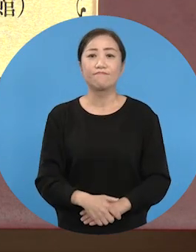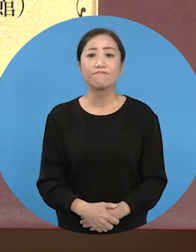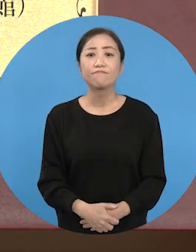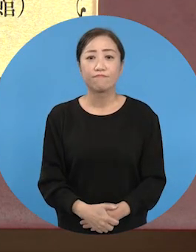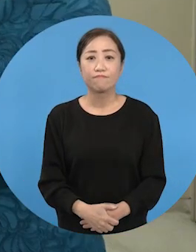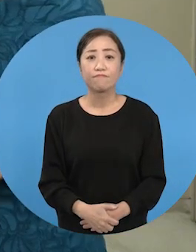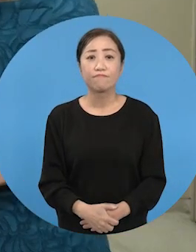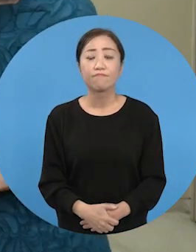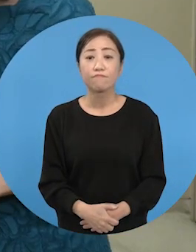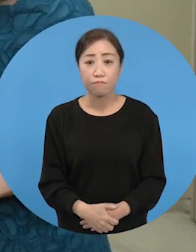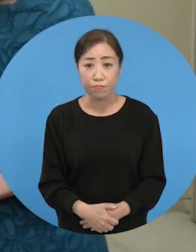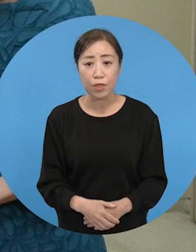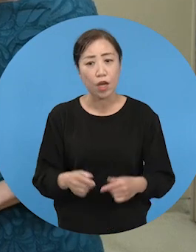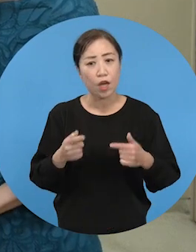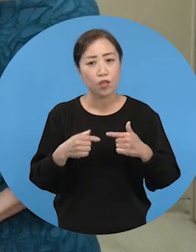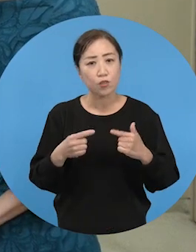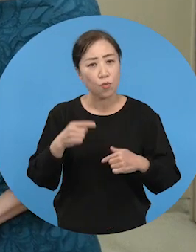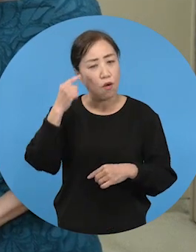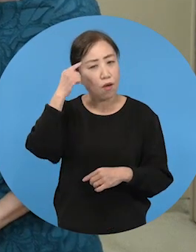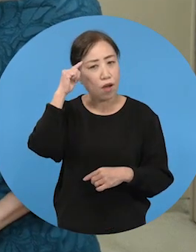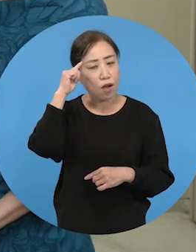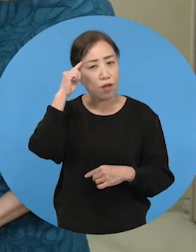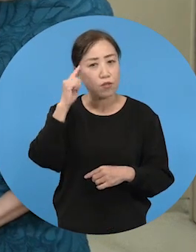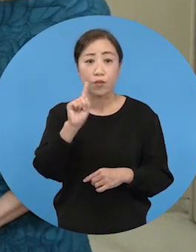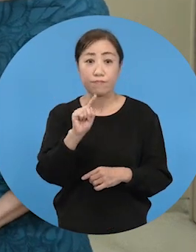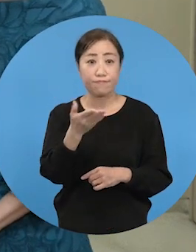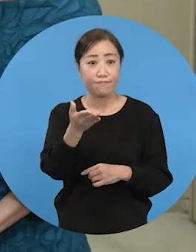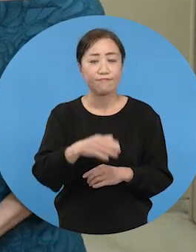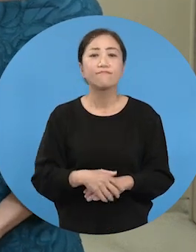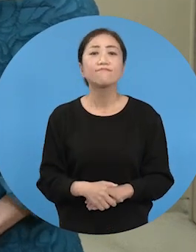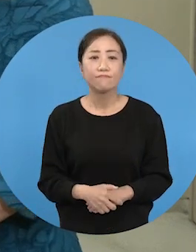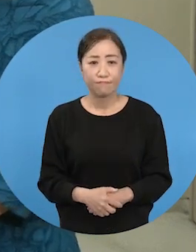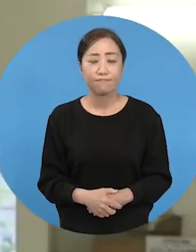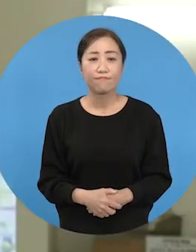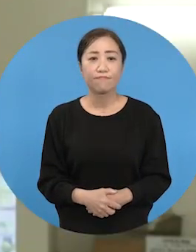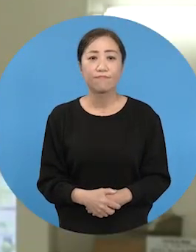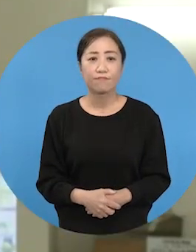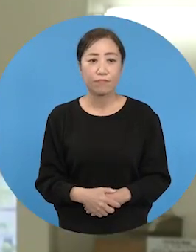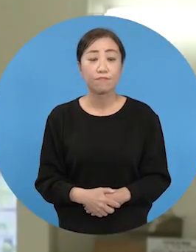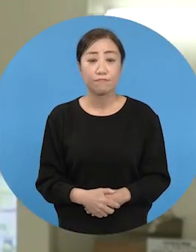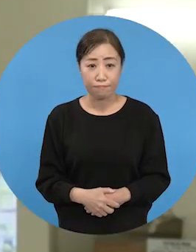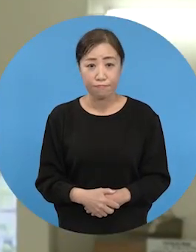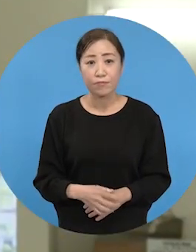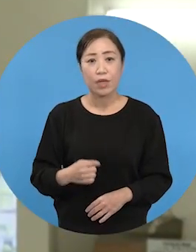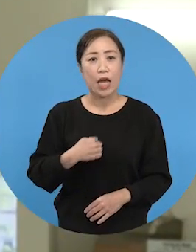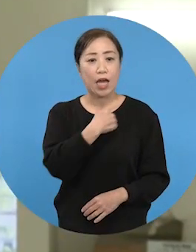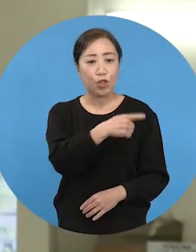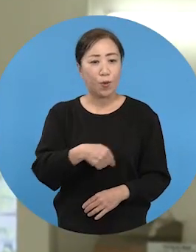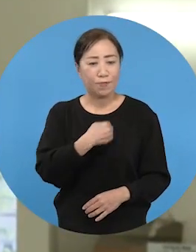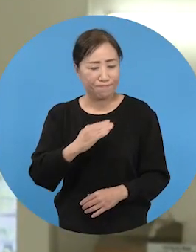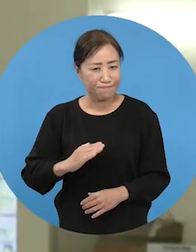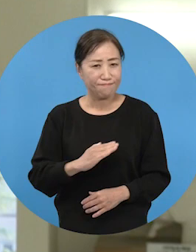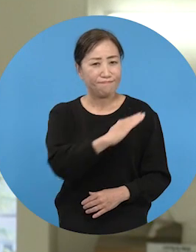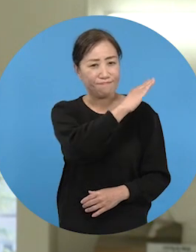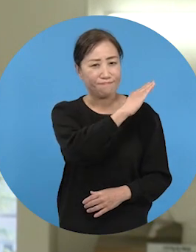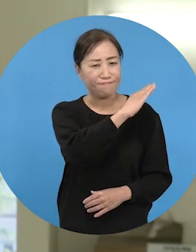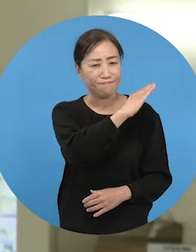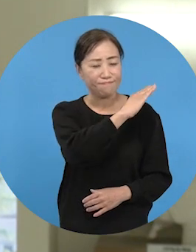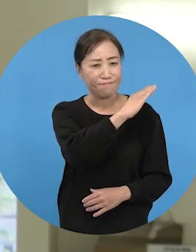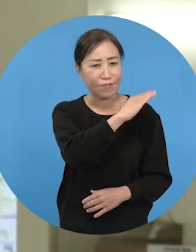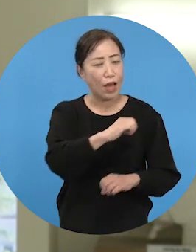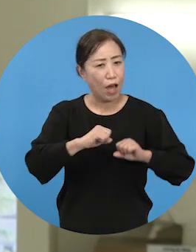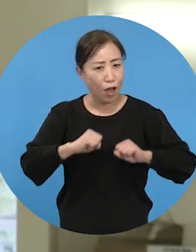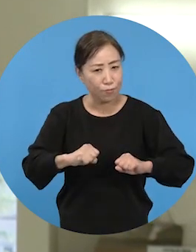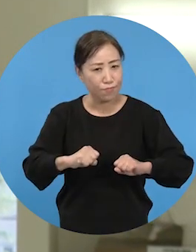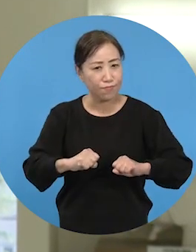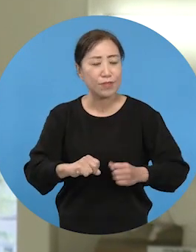です。 普段具体的に何か取り組んでることっていうのはありますか。 とにかくテンション高く